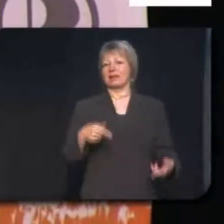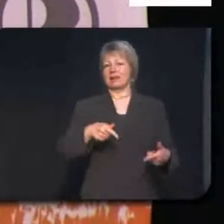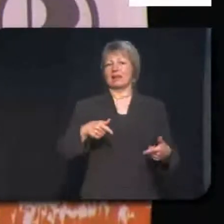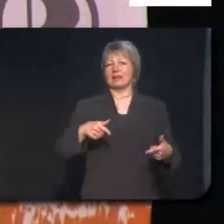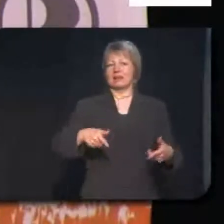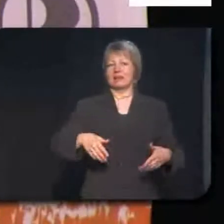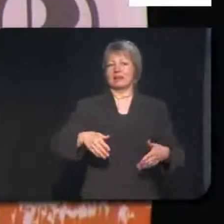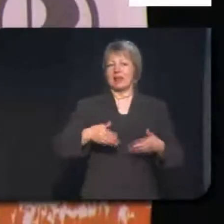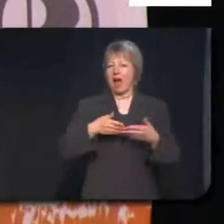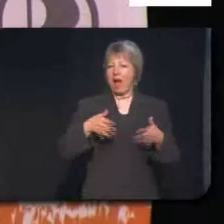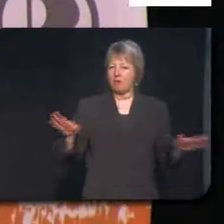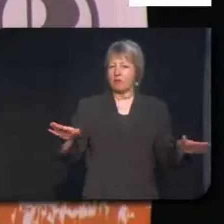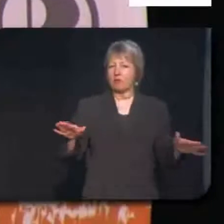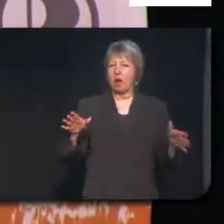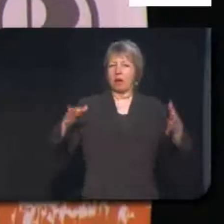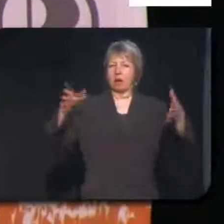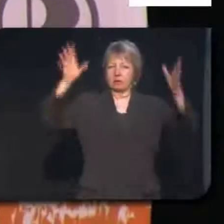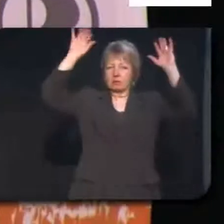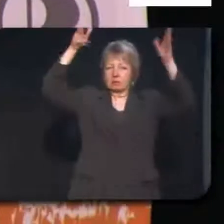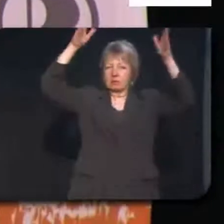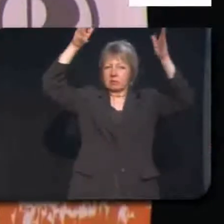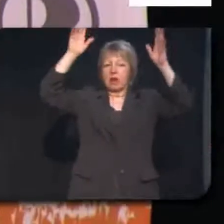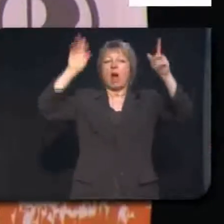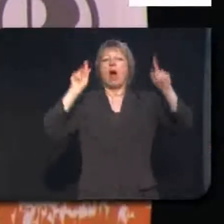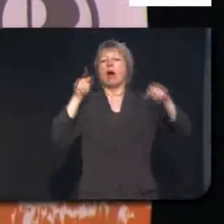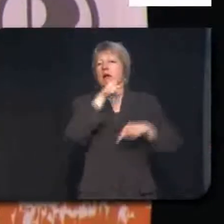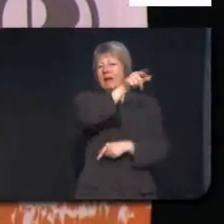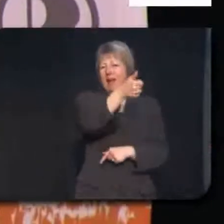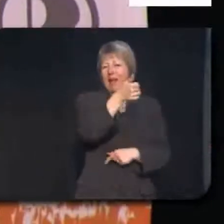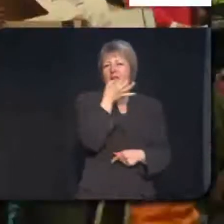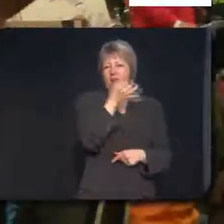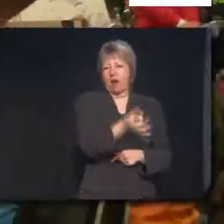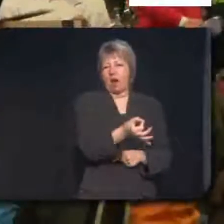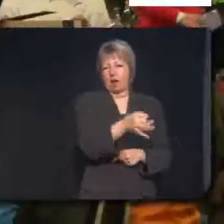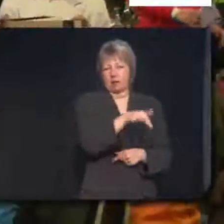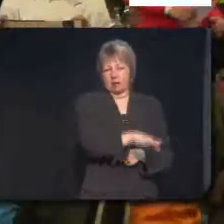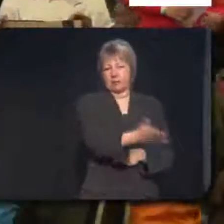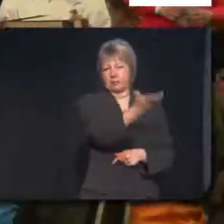zu zeigen dass sie leer sind ich habe doch eine Frage